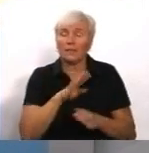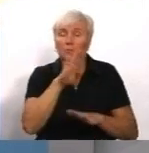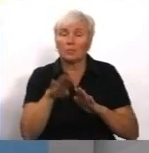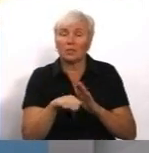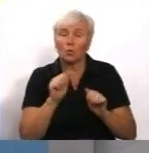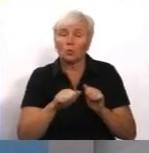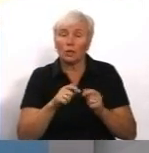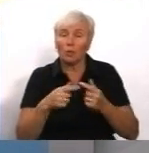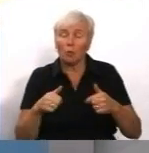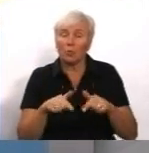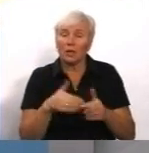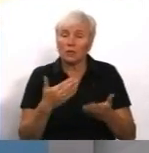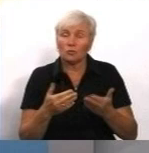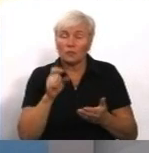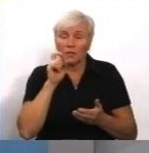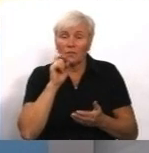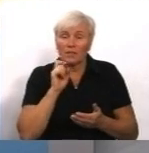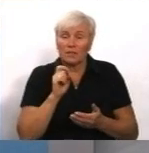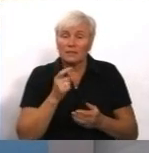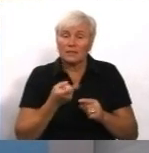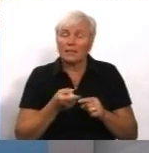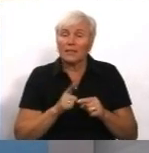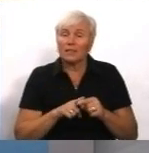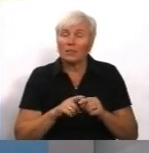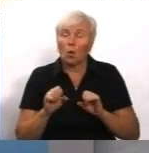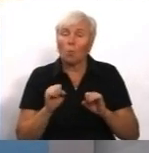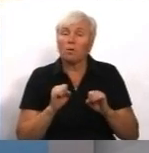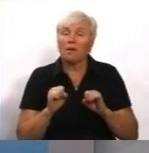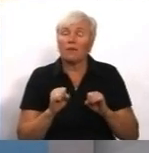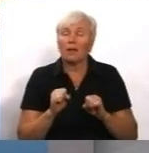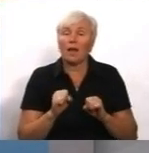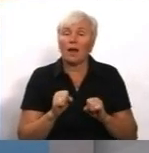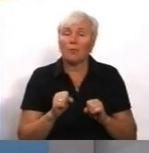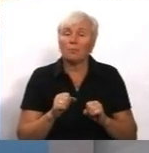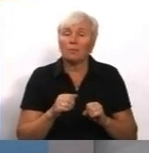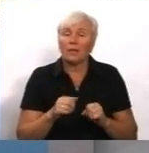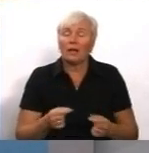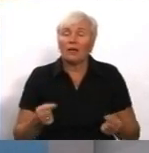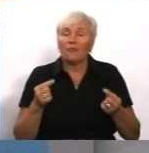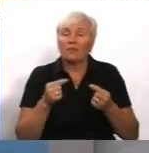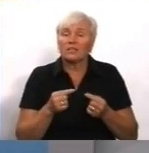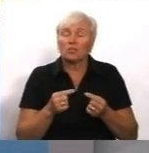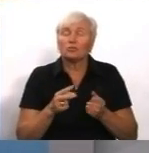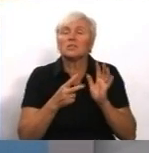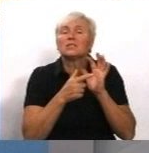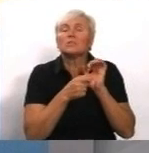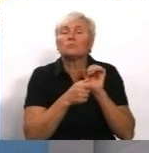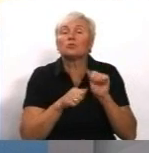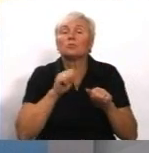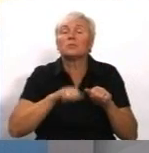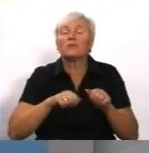нас навіть на цей рік, на це управління, визначено 700 перевірок планових.